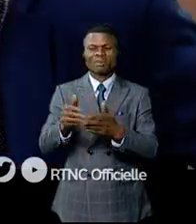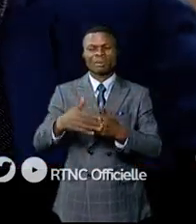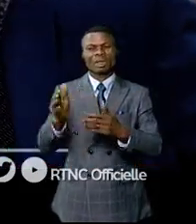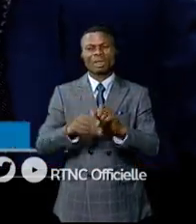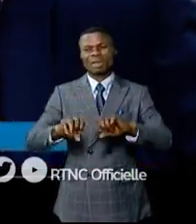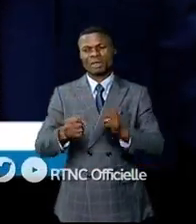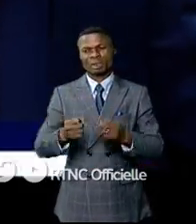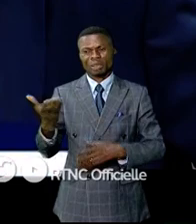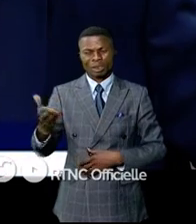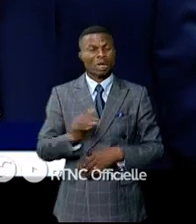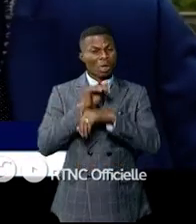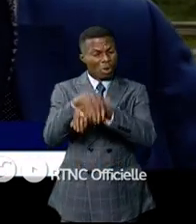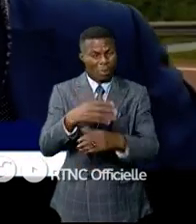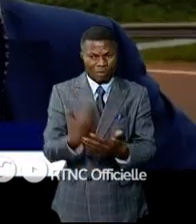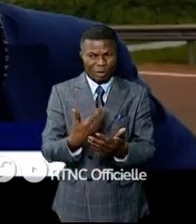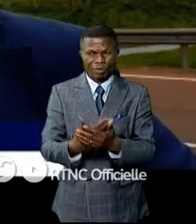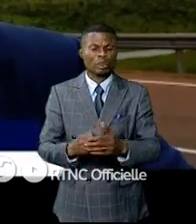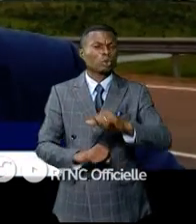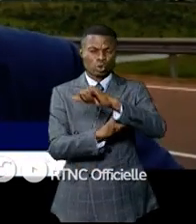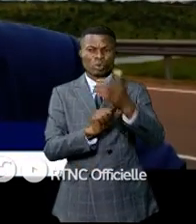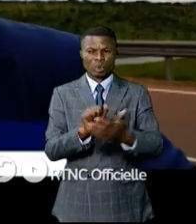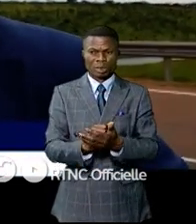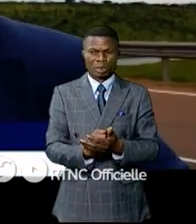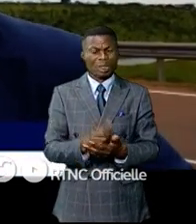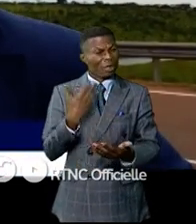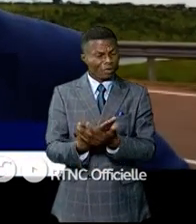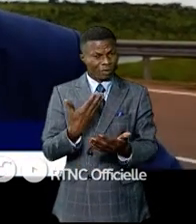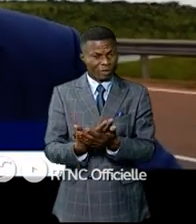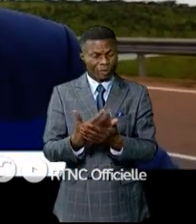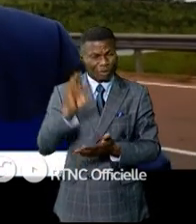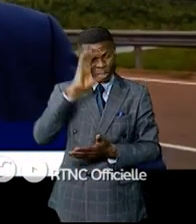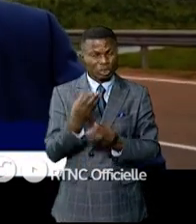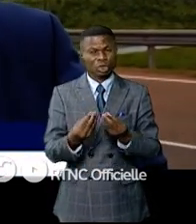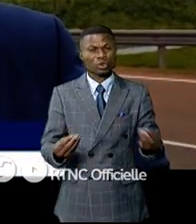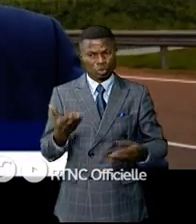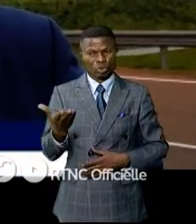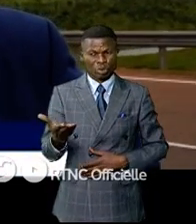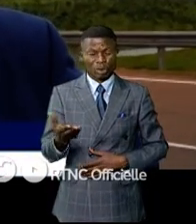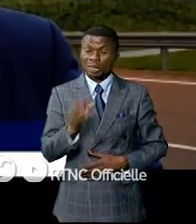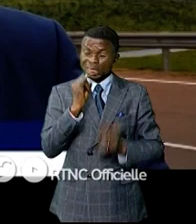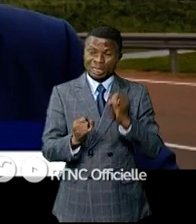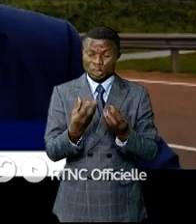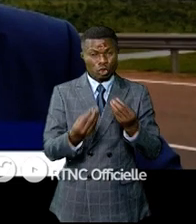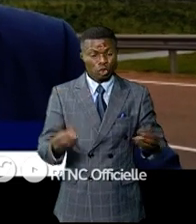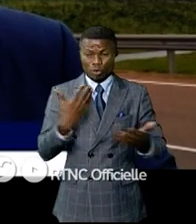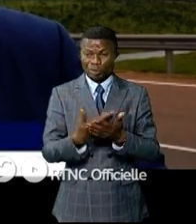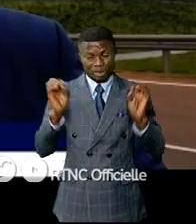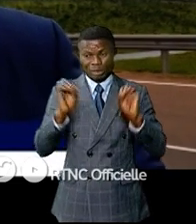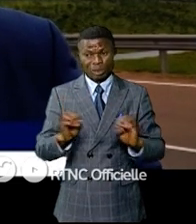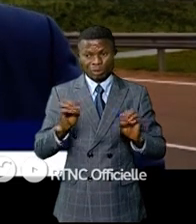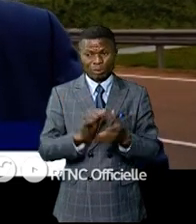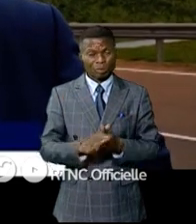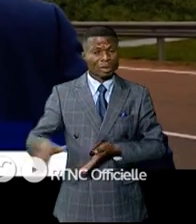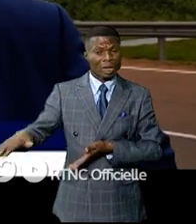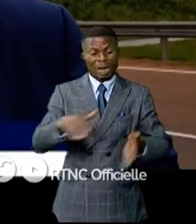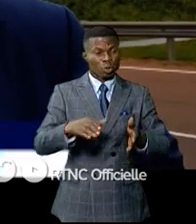Il faut intervenir le plus rapidement possible. Sinon, la route va se